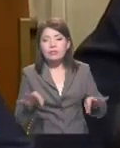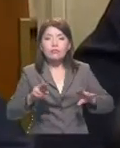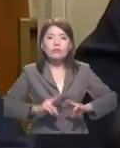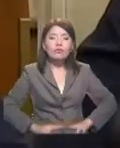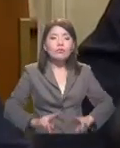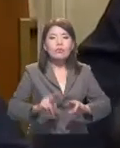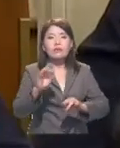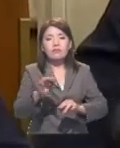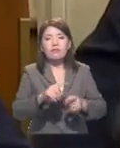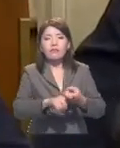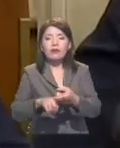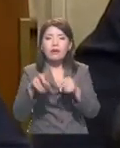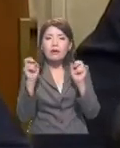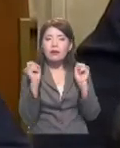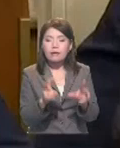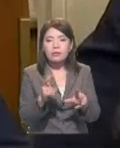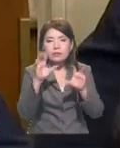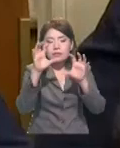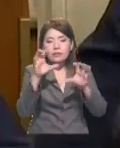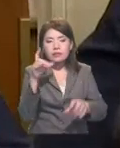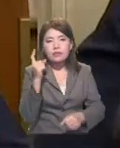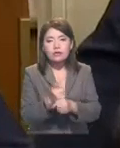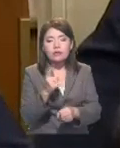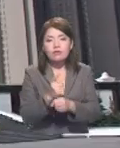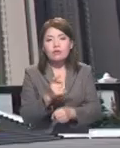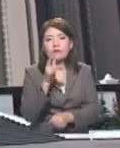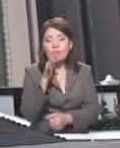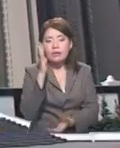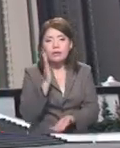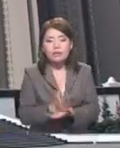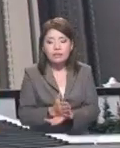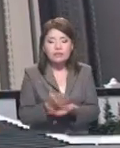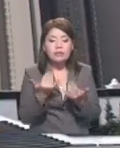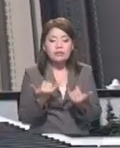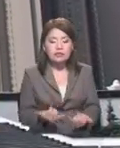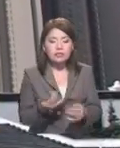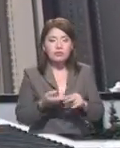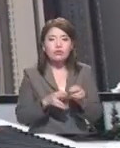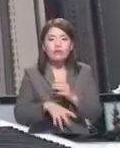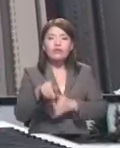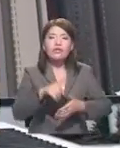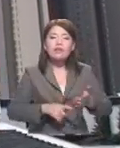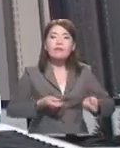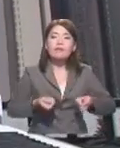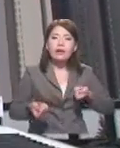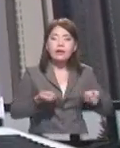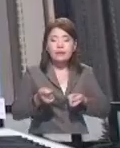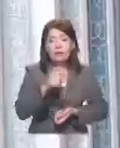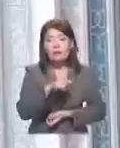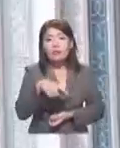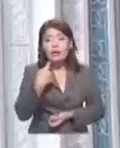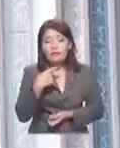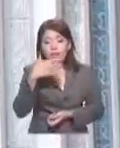қауіпті вирусына заңмен тосқауыл қоятын кез жетті. Қазақстан мұсылмандар діни басқармасы өкілінің айтуынша,